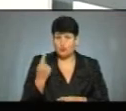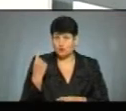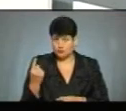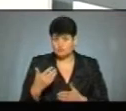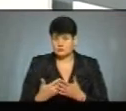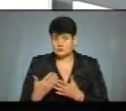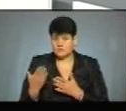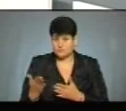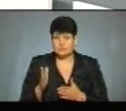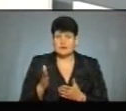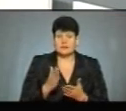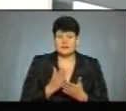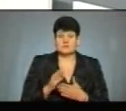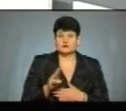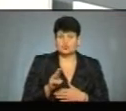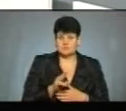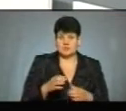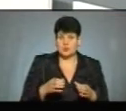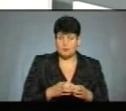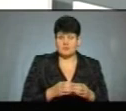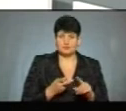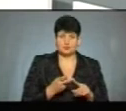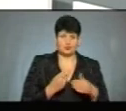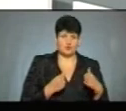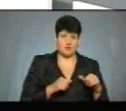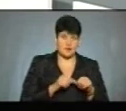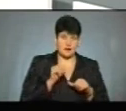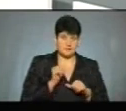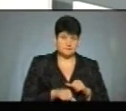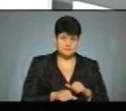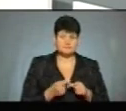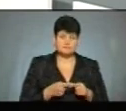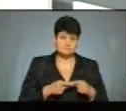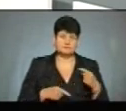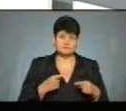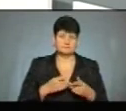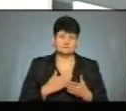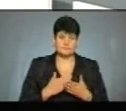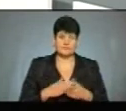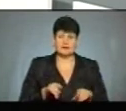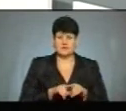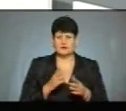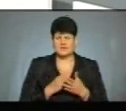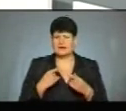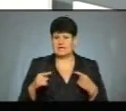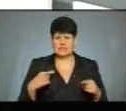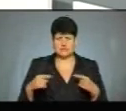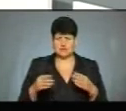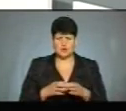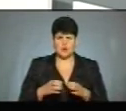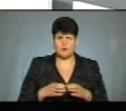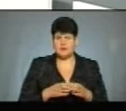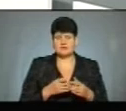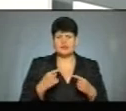вони мають йти до Шумської громади, в другому окремо. Це є дискусія. Так само є інші громади в